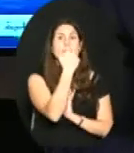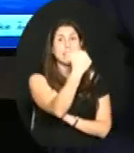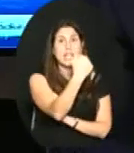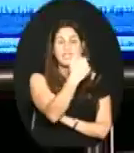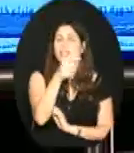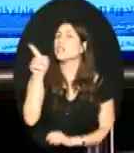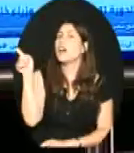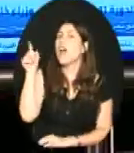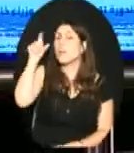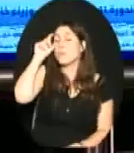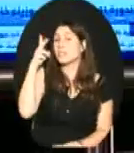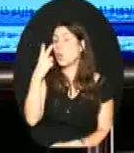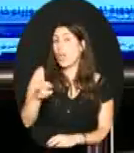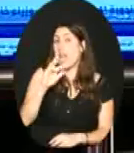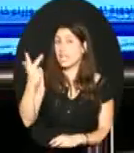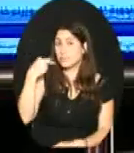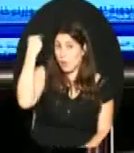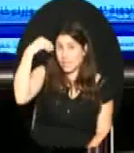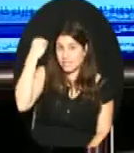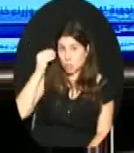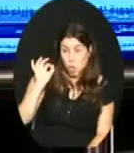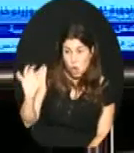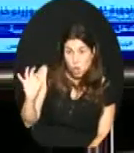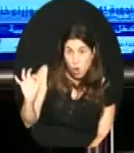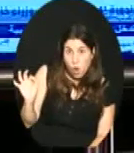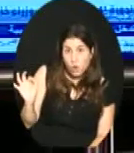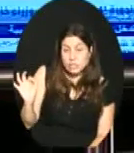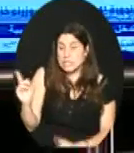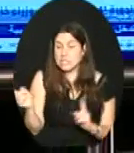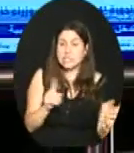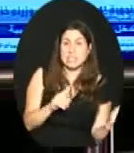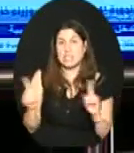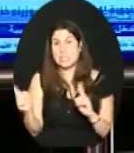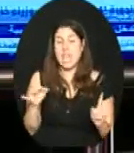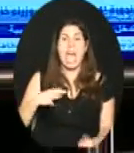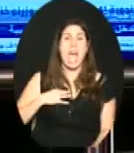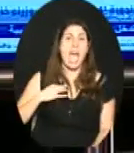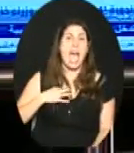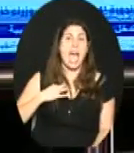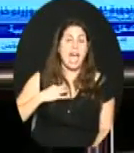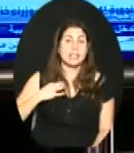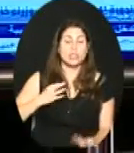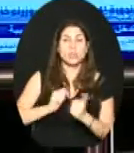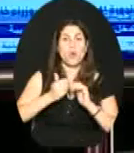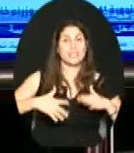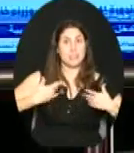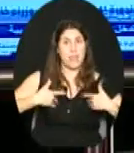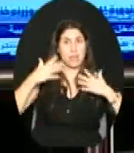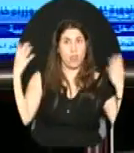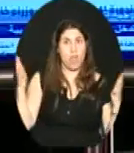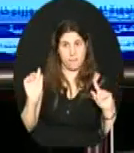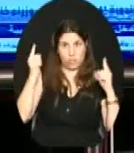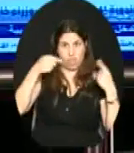רואה שהציבור הפלסטיני שלו, לא של חמאס, שלא, נע בין אדישות לבין שמחה גדולה על האקט